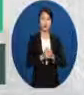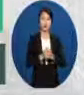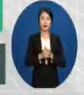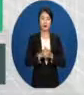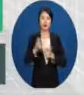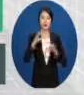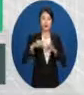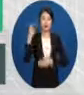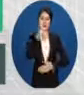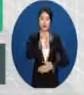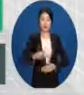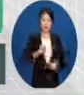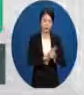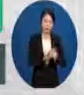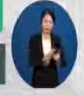활동을 펼쳤습니다.